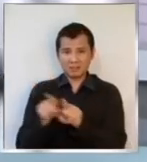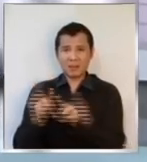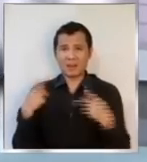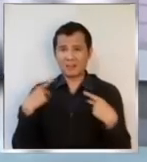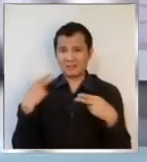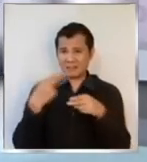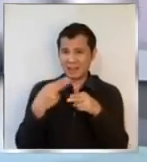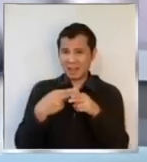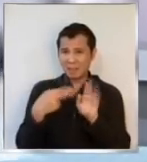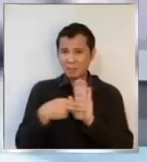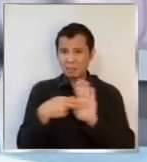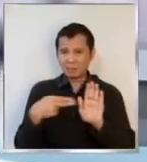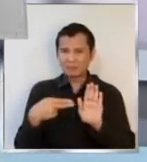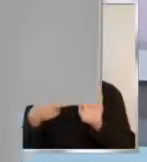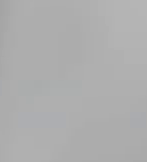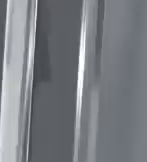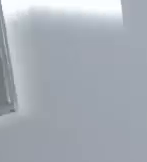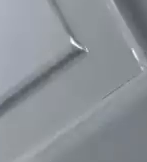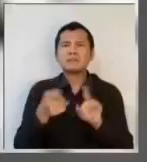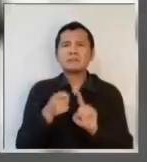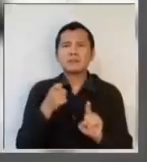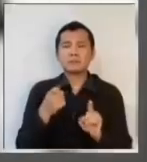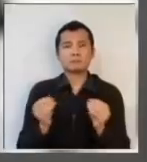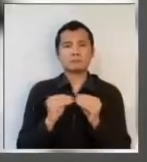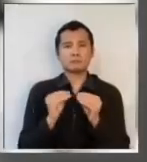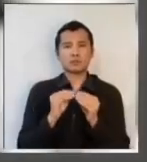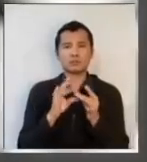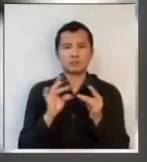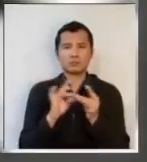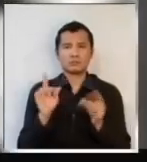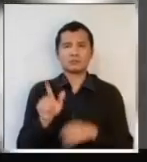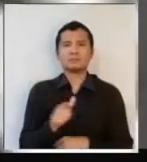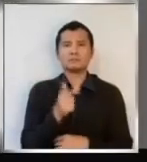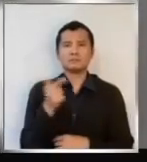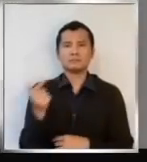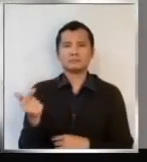Yan ang tinutukan ni Mai Bermudez.